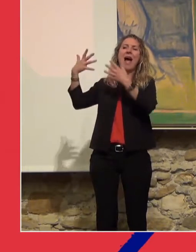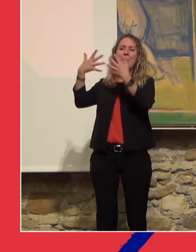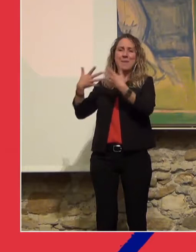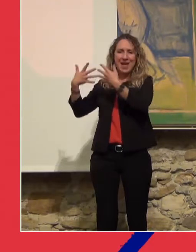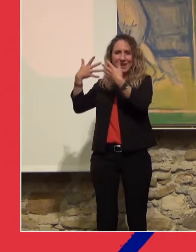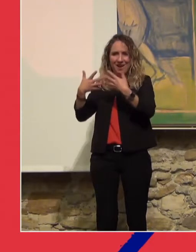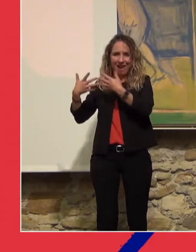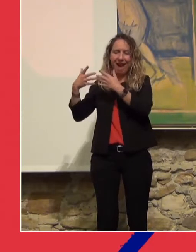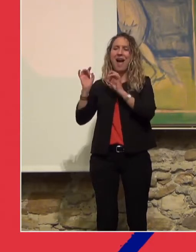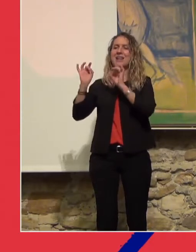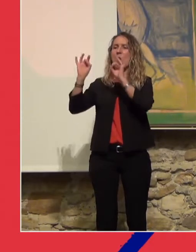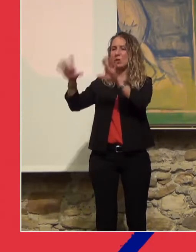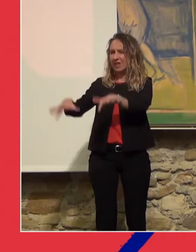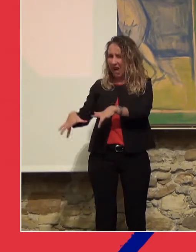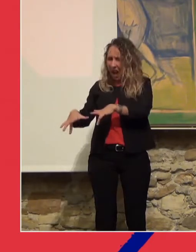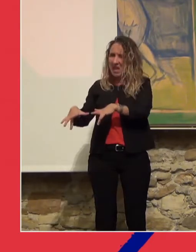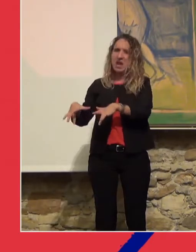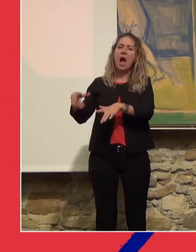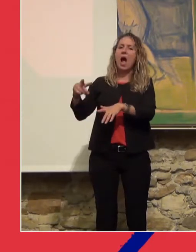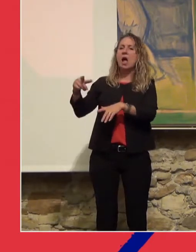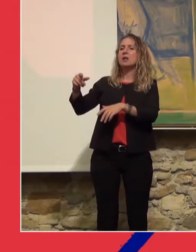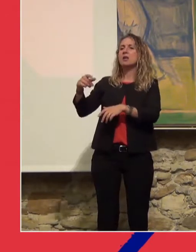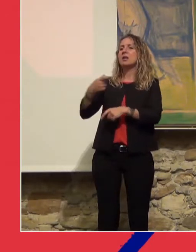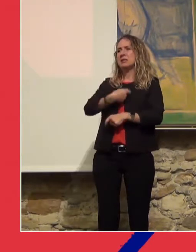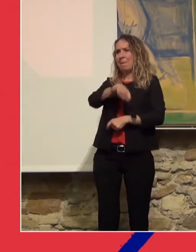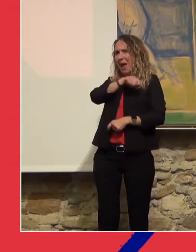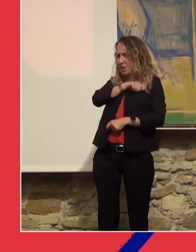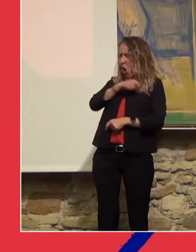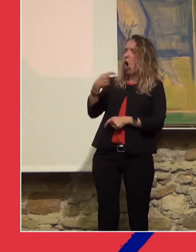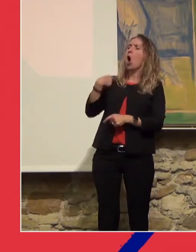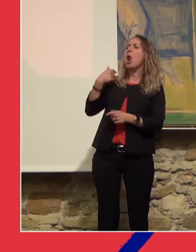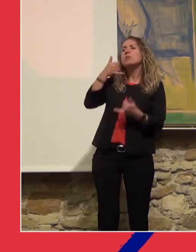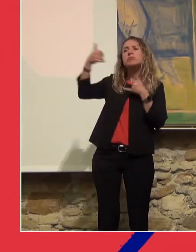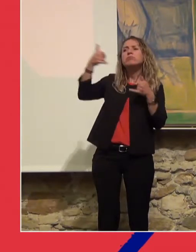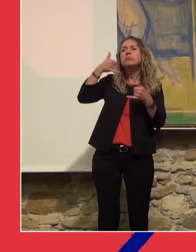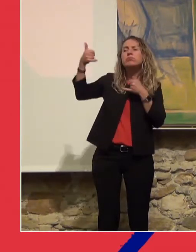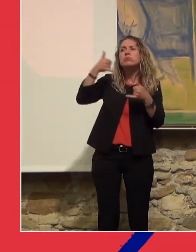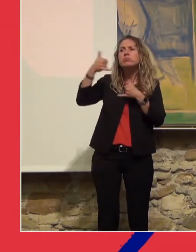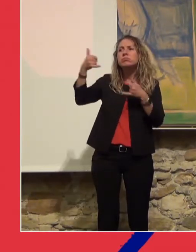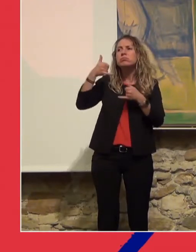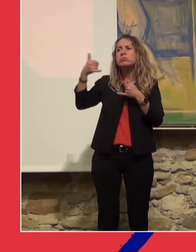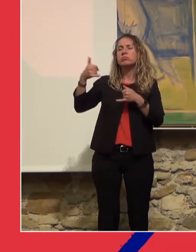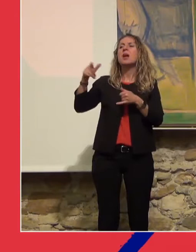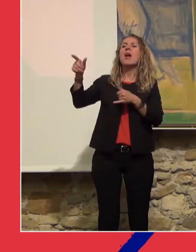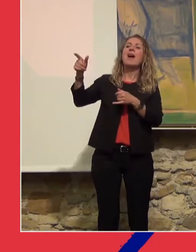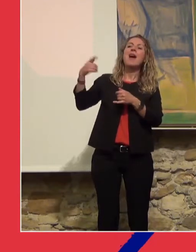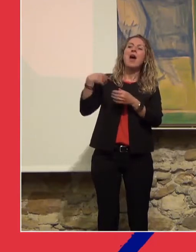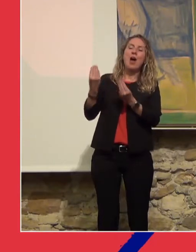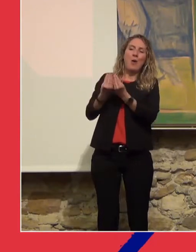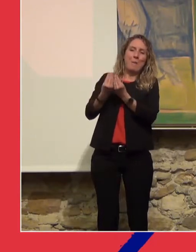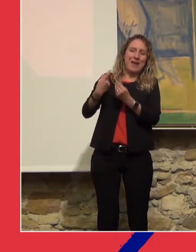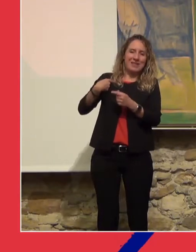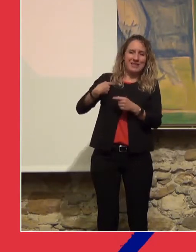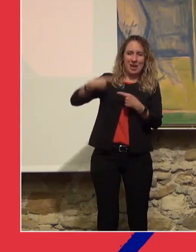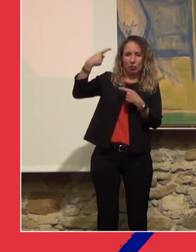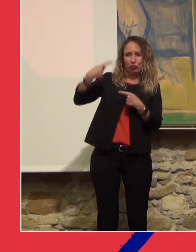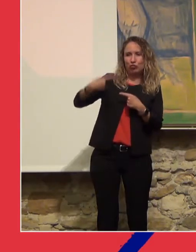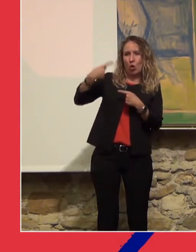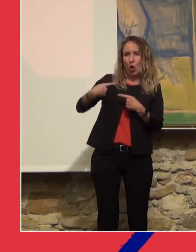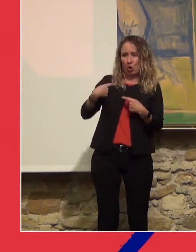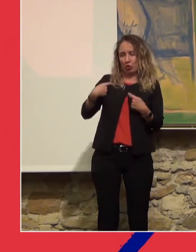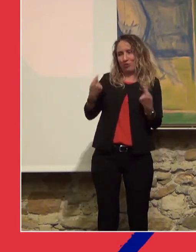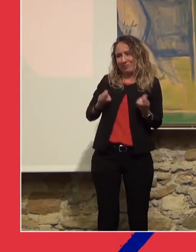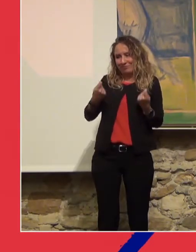con affetto, mi scrivevano messaggi, telefonate durante i giorni della mia degenza. Ognuno di loro